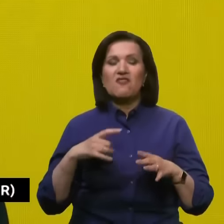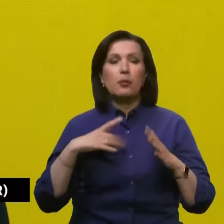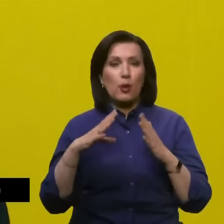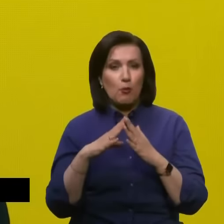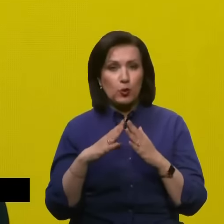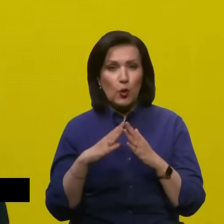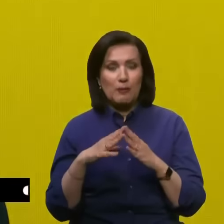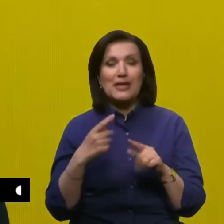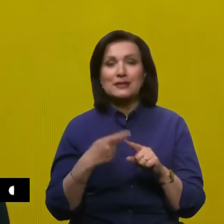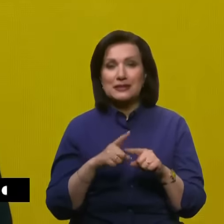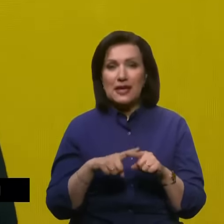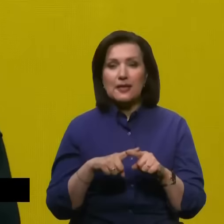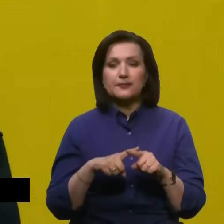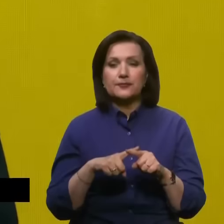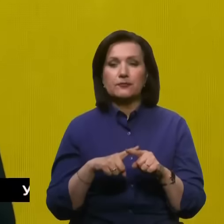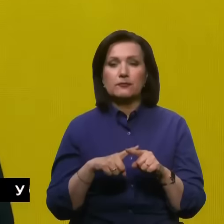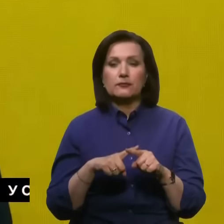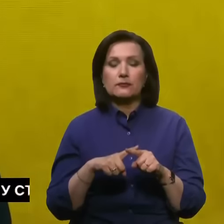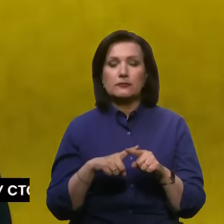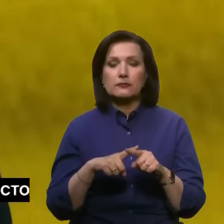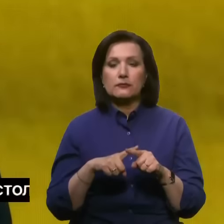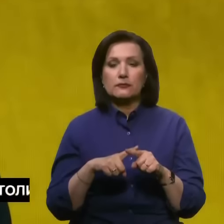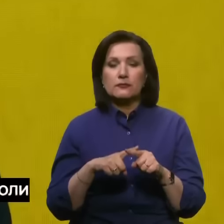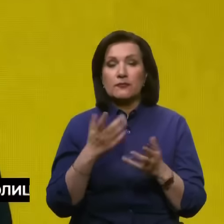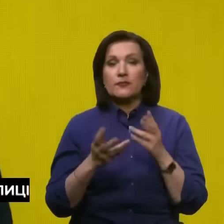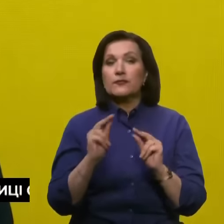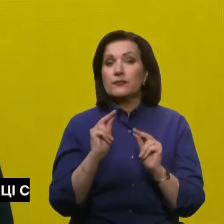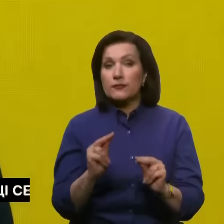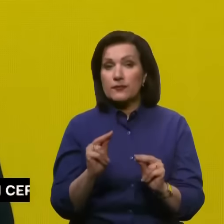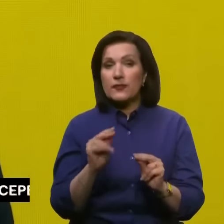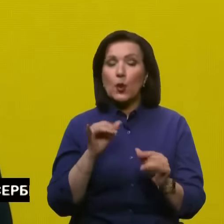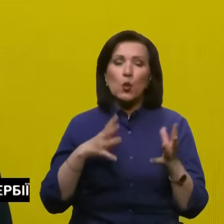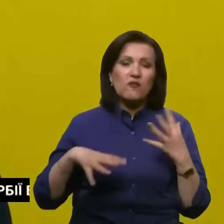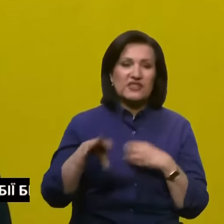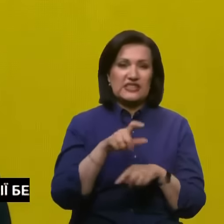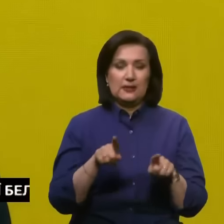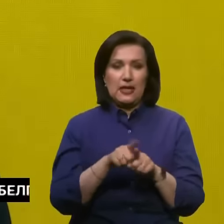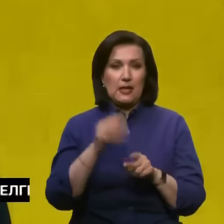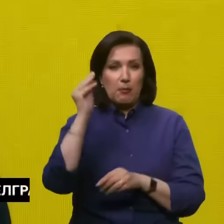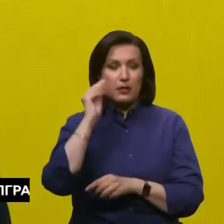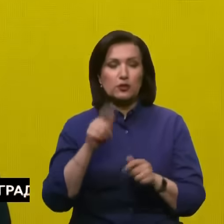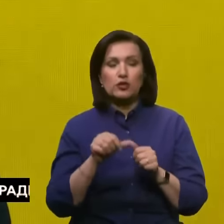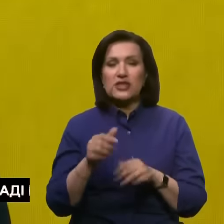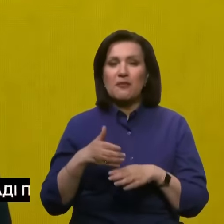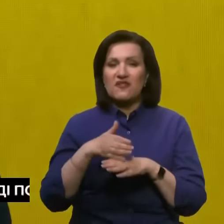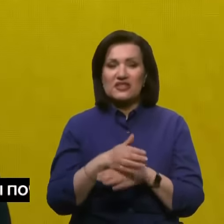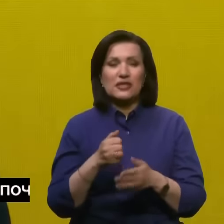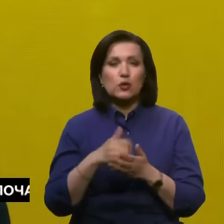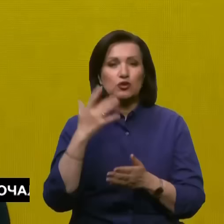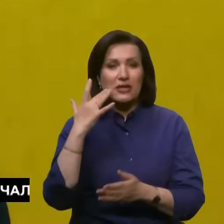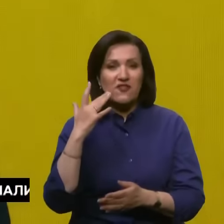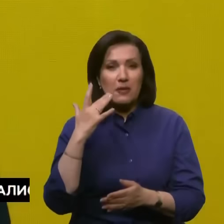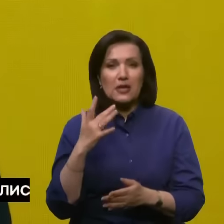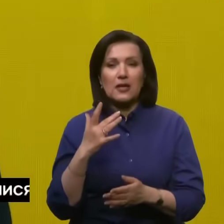домі. Це, ну, якщо чесно, у всіх таке бачення, що саме візит до Сполучених